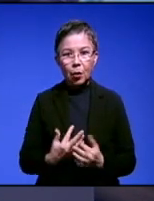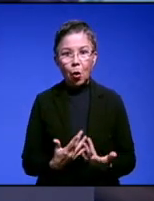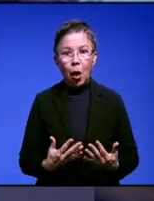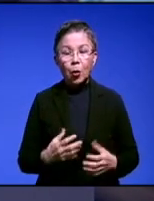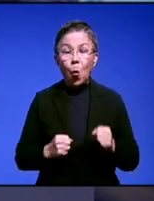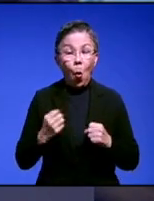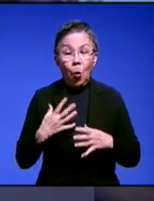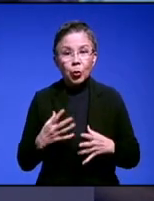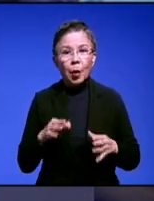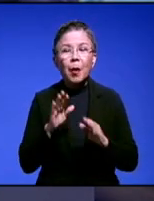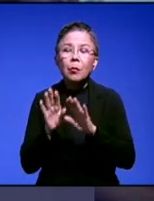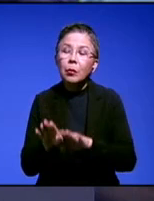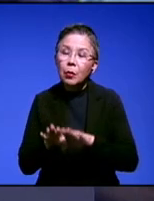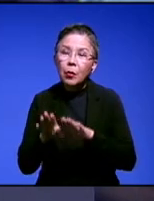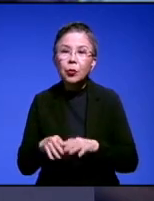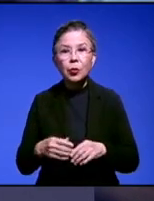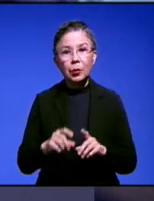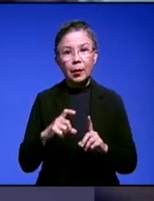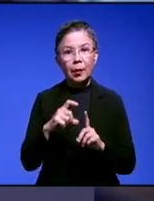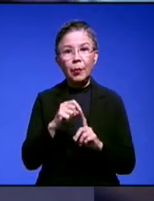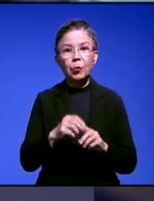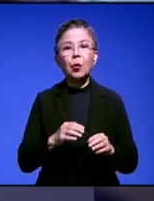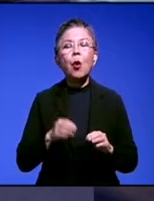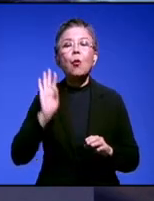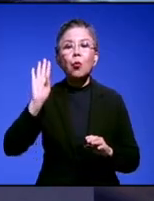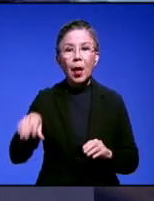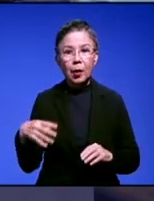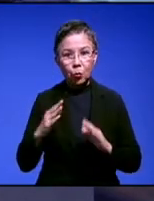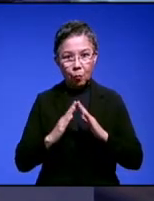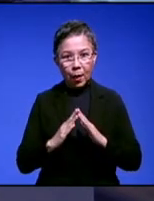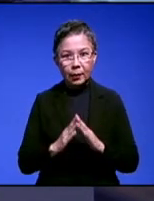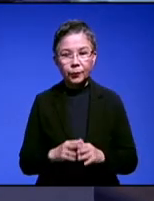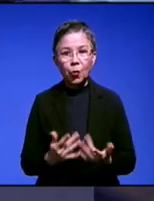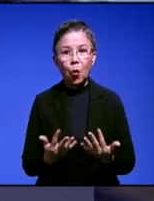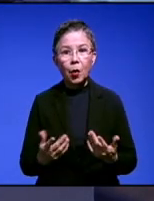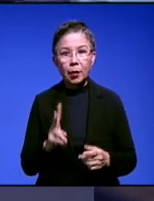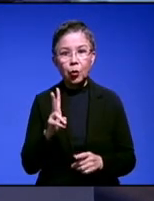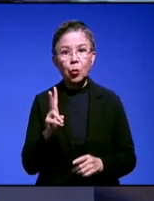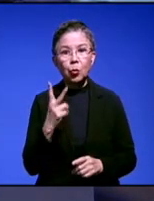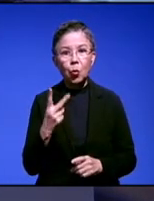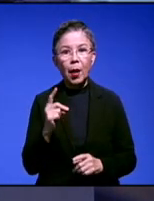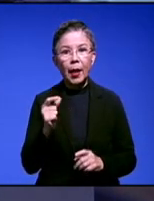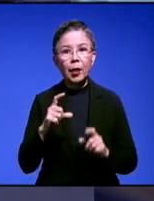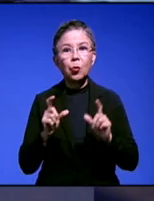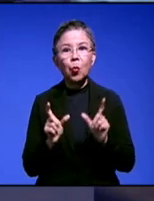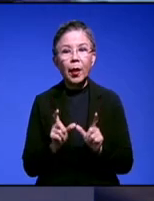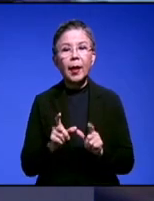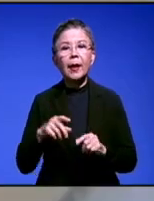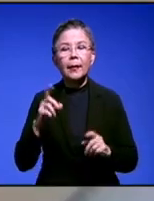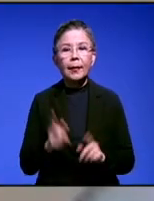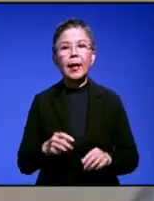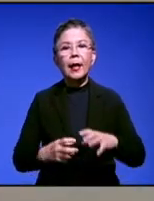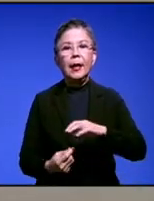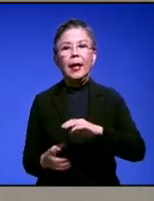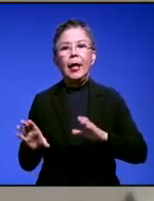pun harus bersusah payah membujuk pasien agar kembali ke dalam rumah akibat peristiwa ini warga di 2 RW harus terkena isolasi